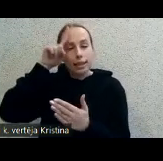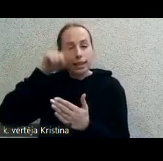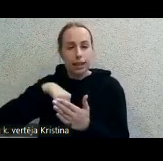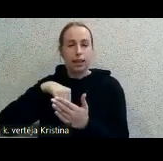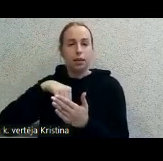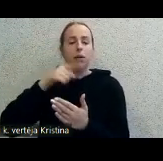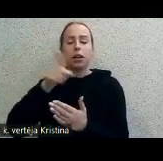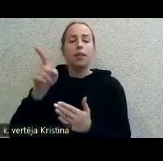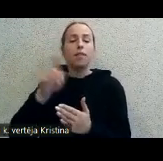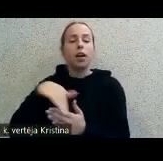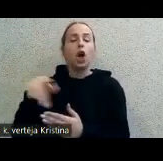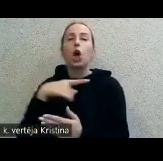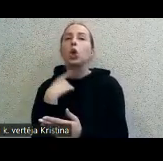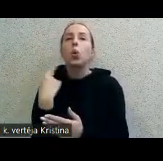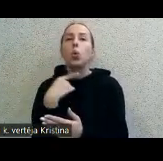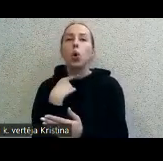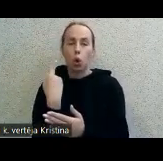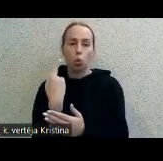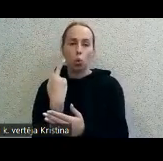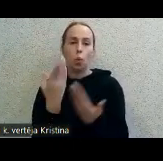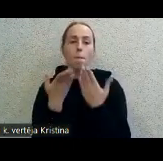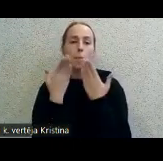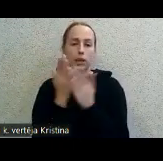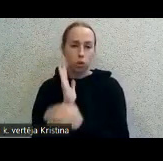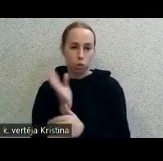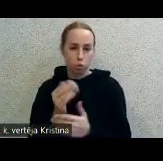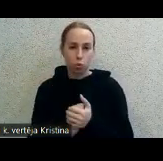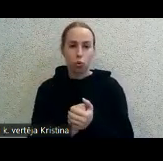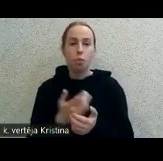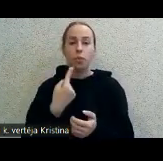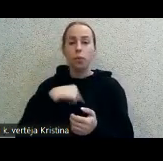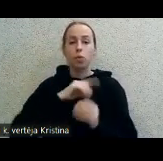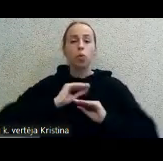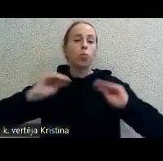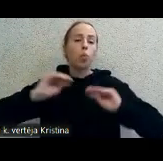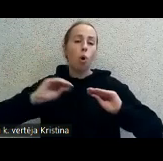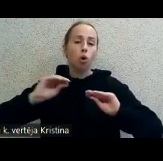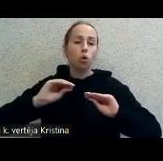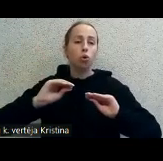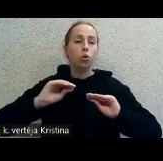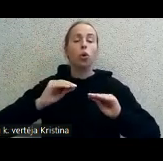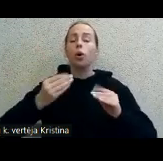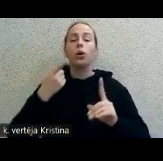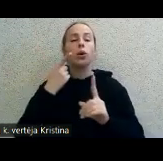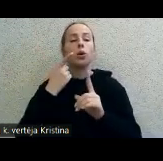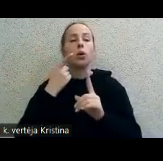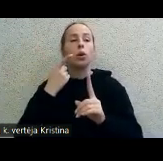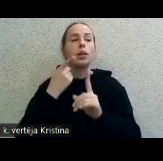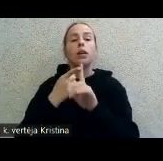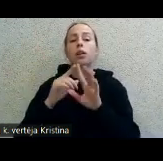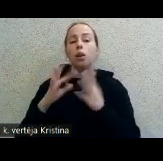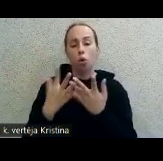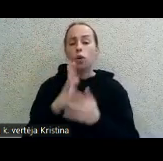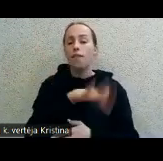šito. Taigi mūsų kaip mokytojų vaidmuo išmokyti vaikus įgūdžių skaityti ir kad